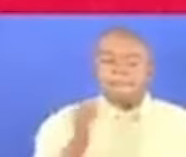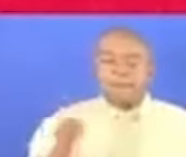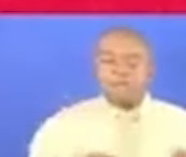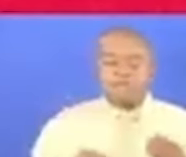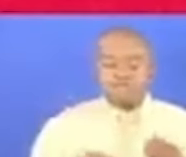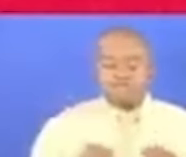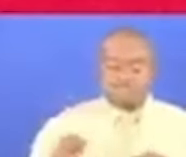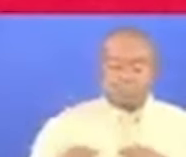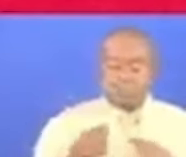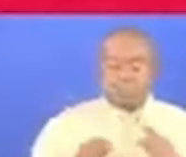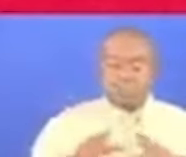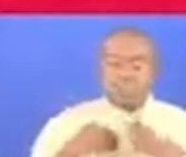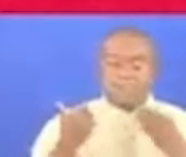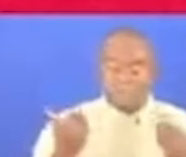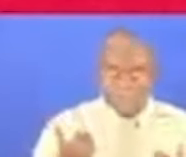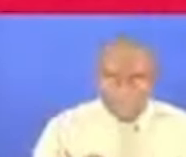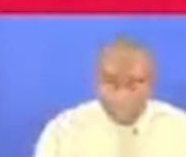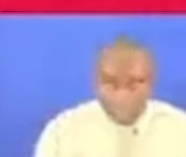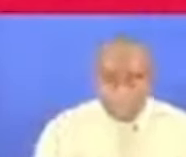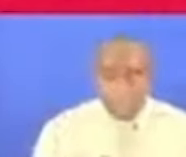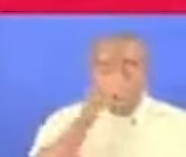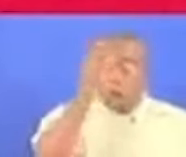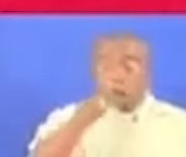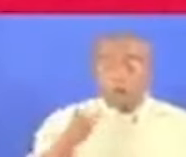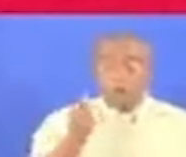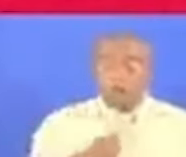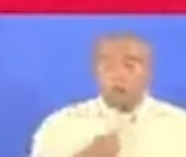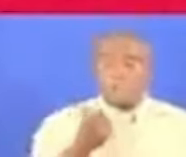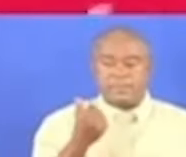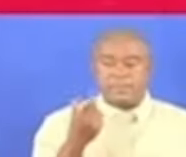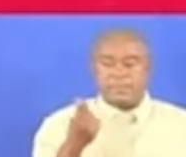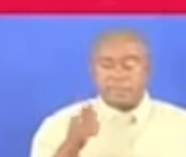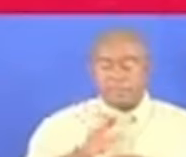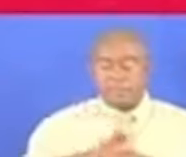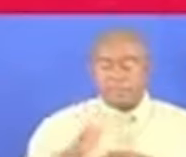kujikawa watu binafsi na kut engene